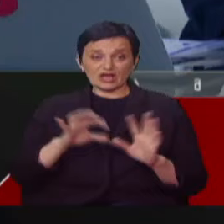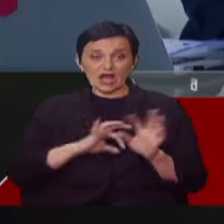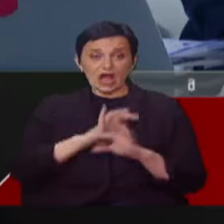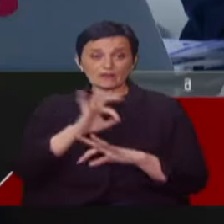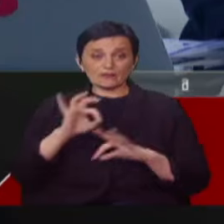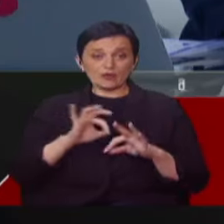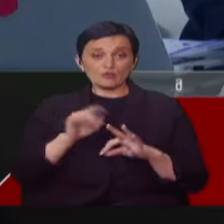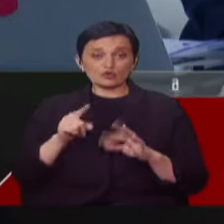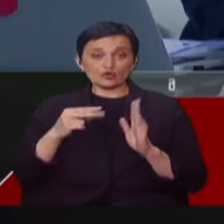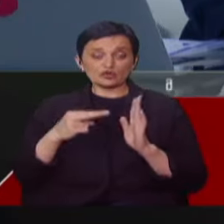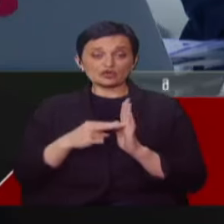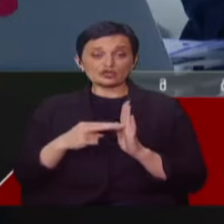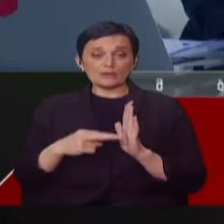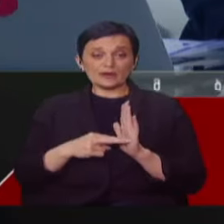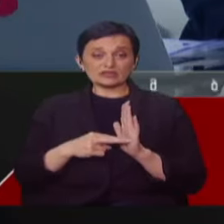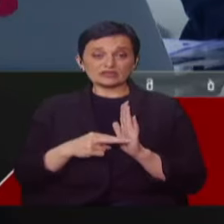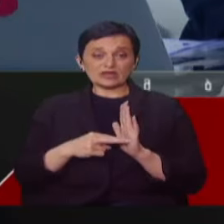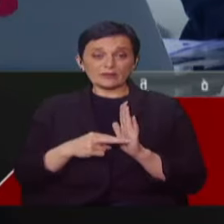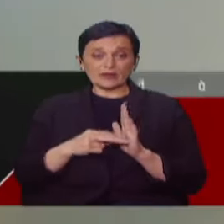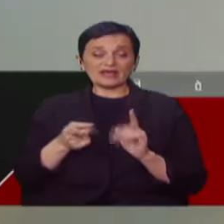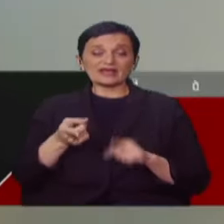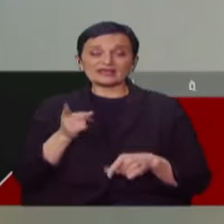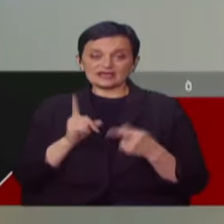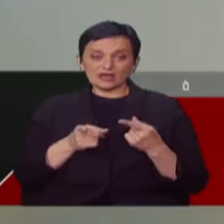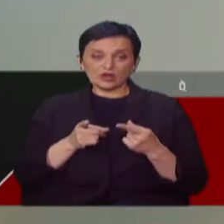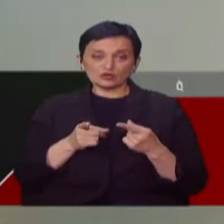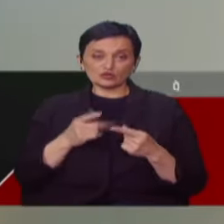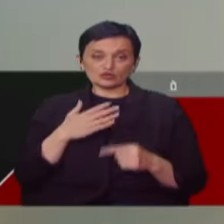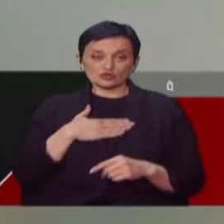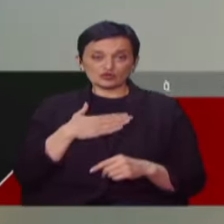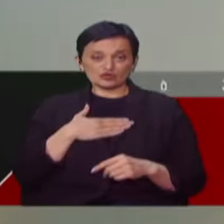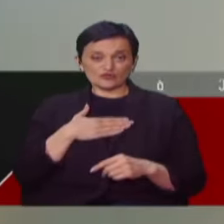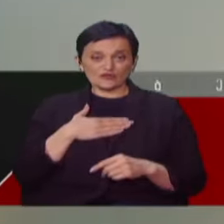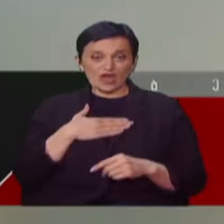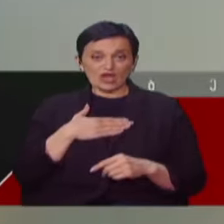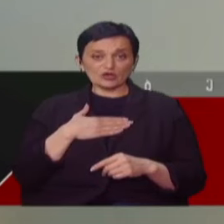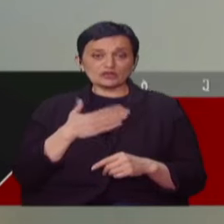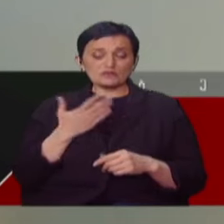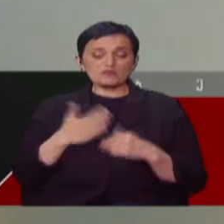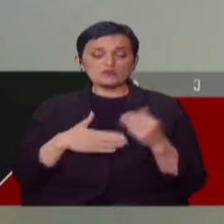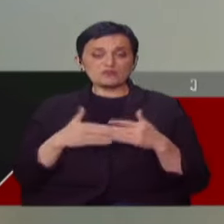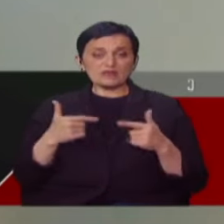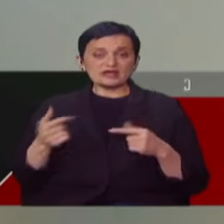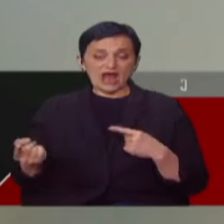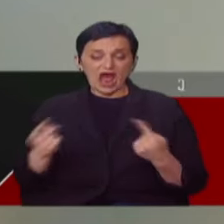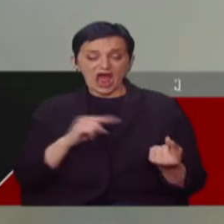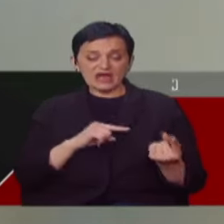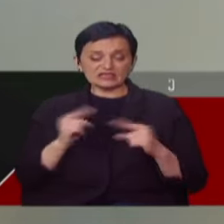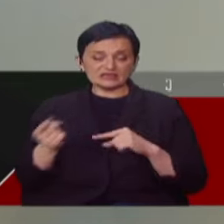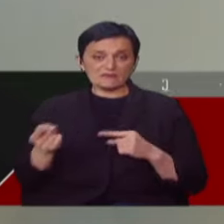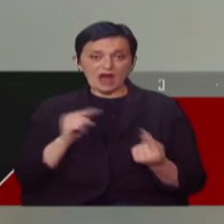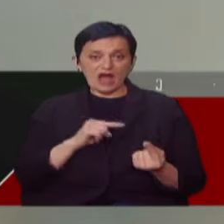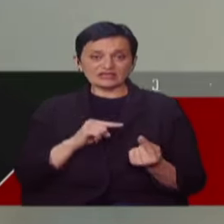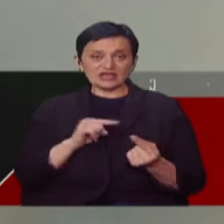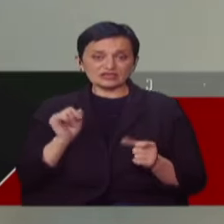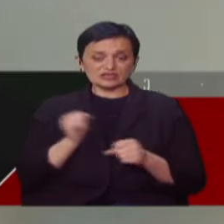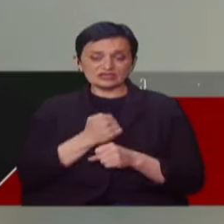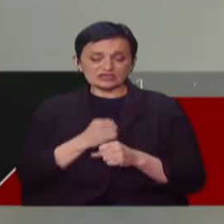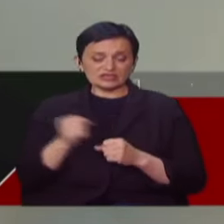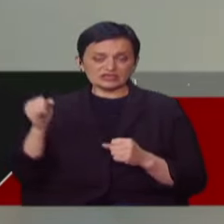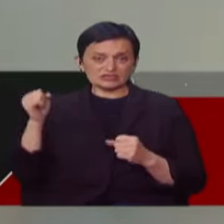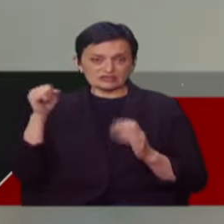პროექტის შეფასებისას. რეალურად ჩვენ დაგვახოცინეს პრაქტიკულად ერთმანეთიო იმის გამო,